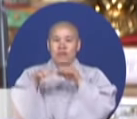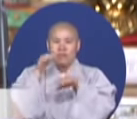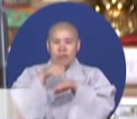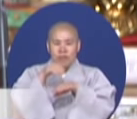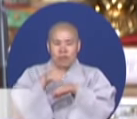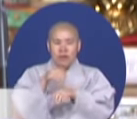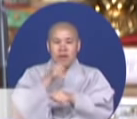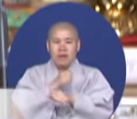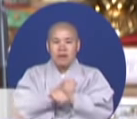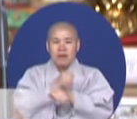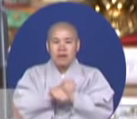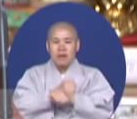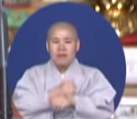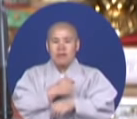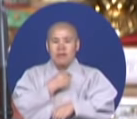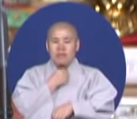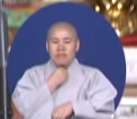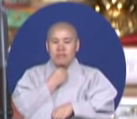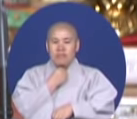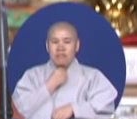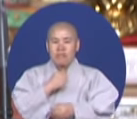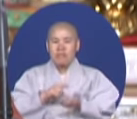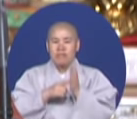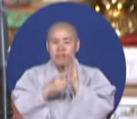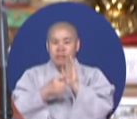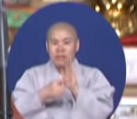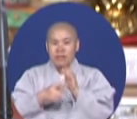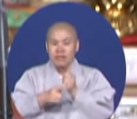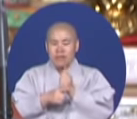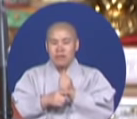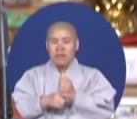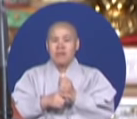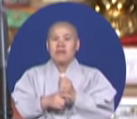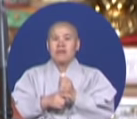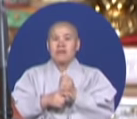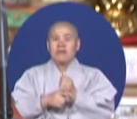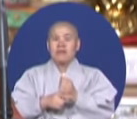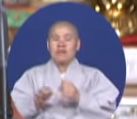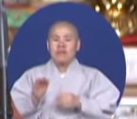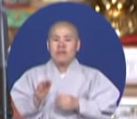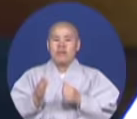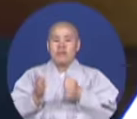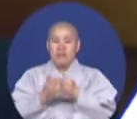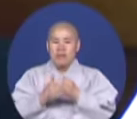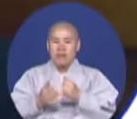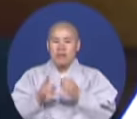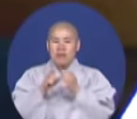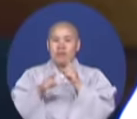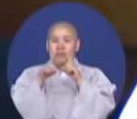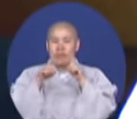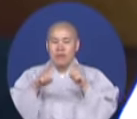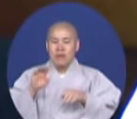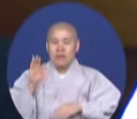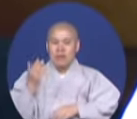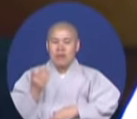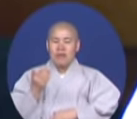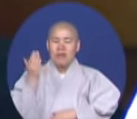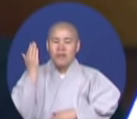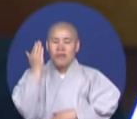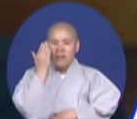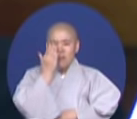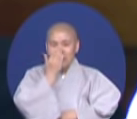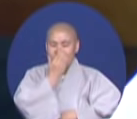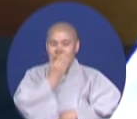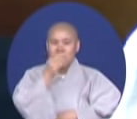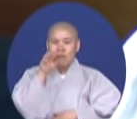수행하는 그 염원을 이제 말하는 것입니다. 이렇게 돼서 도량이 돼요. 그래서 이제 이렇게